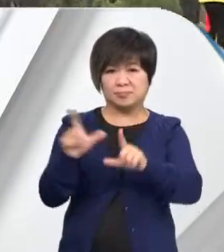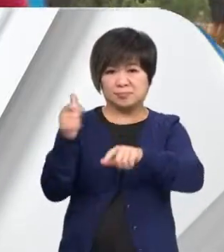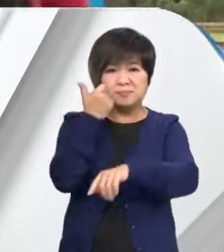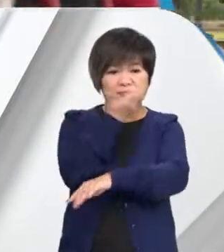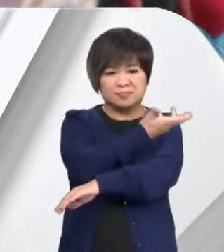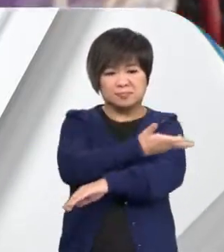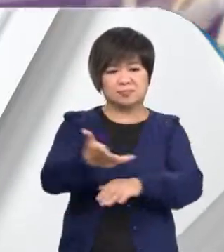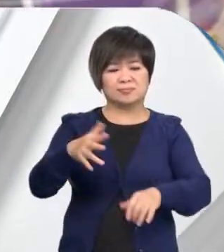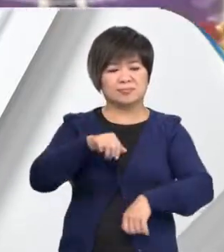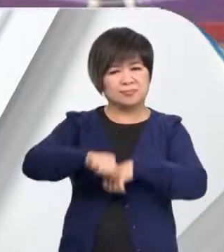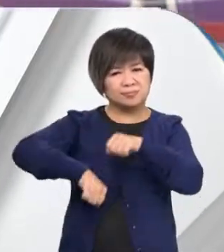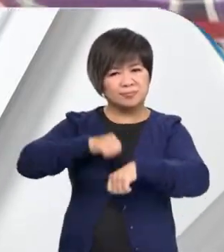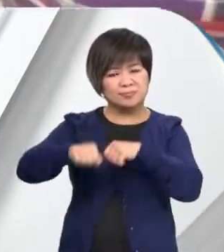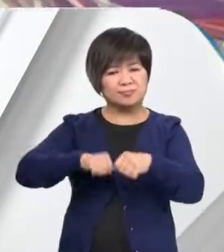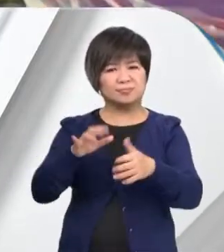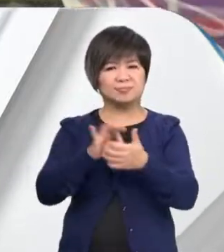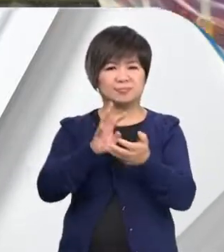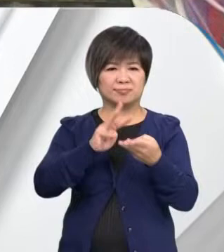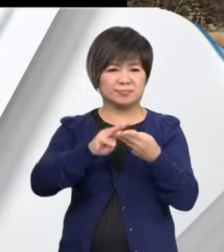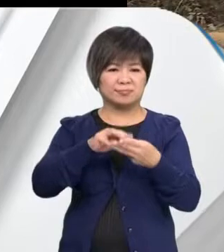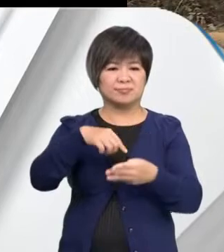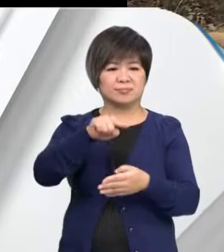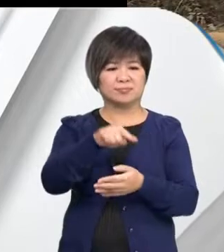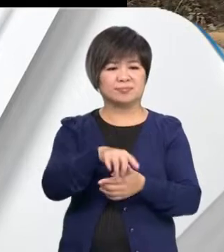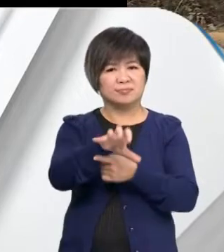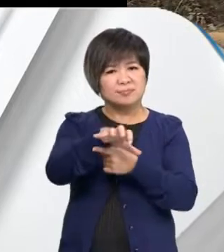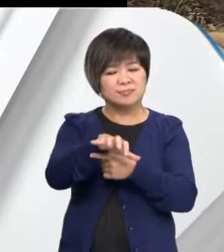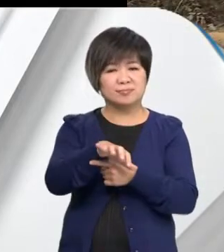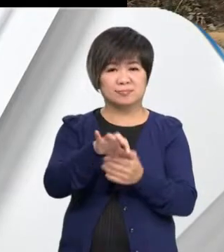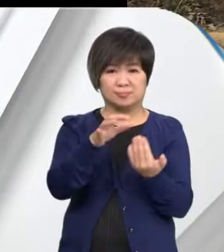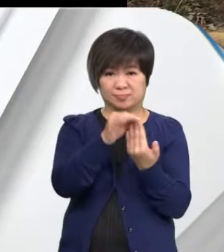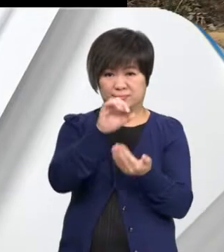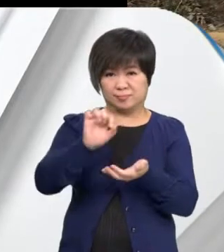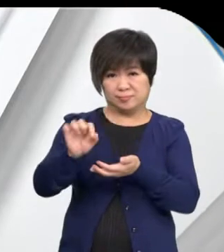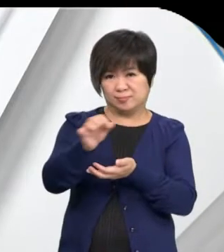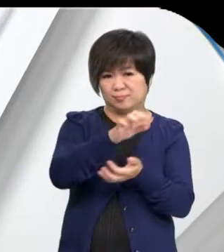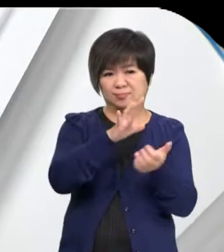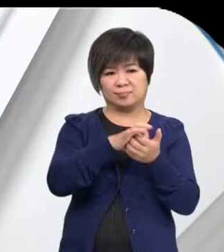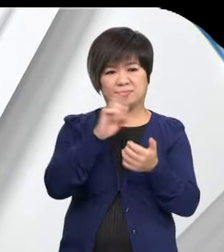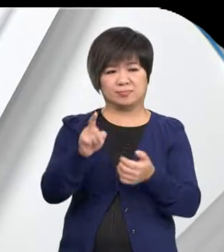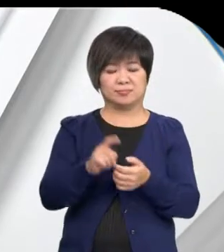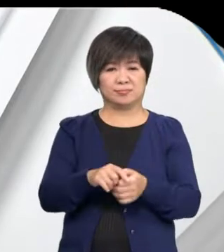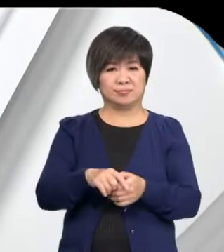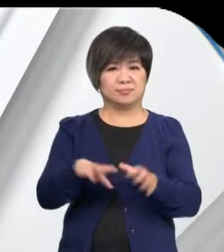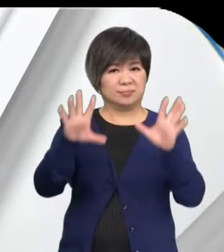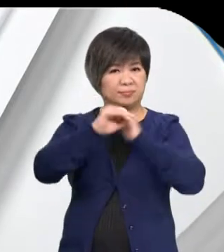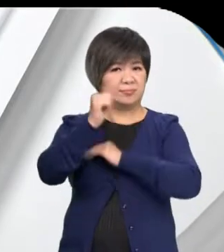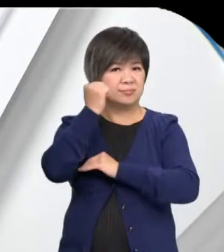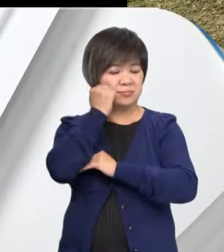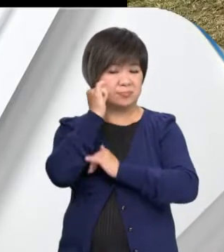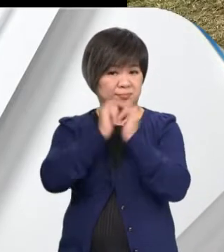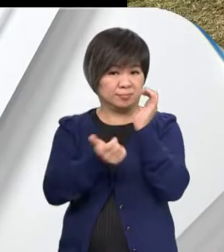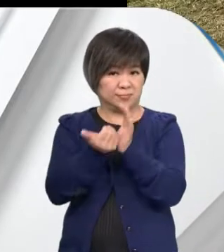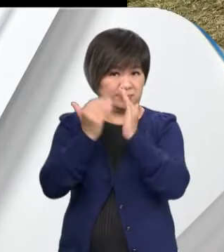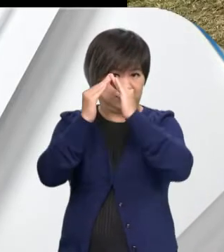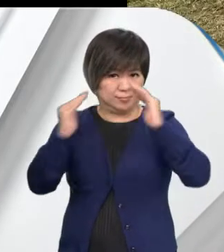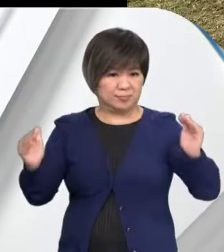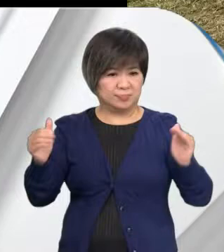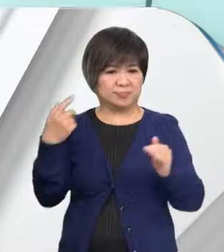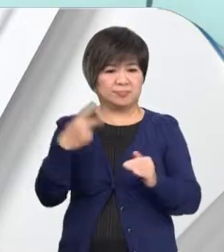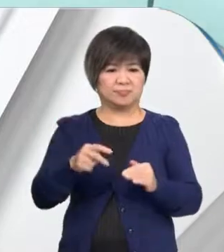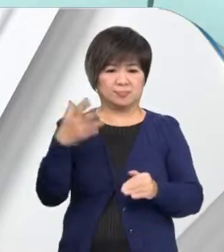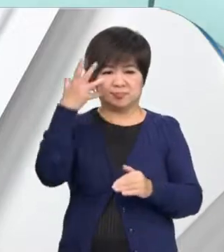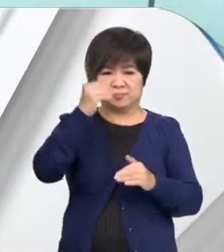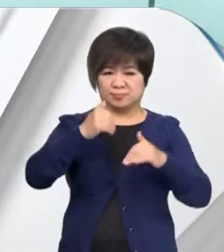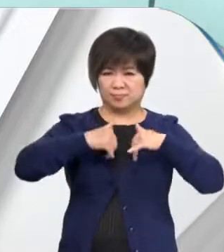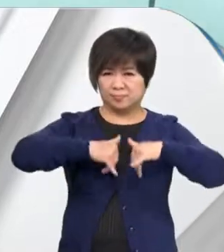冷茶，一到陆家田地都做甜食杂茶，阿姆有啲事情关系业，阿个行业台东步上路记录的行业